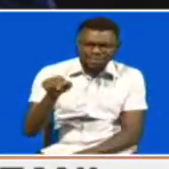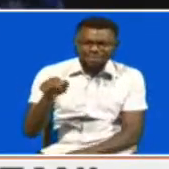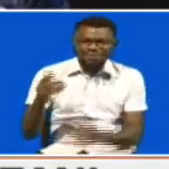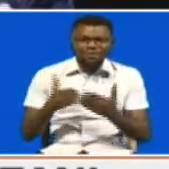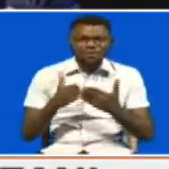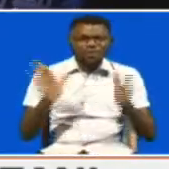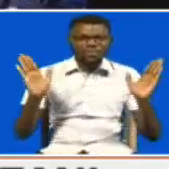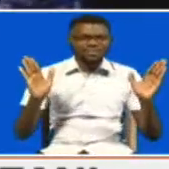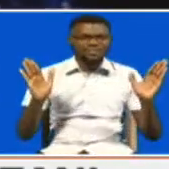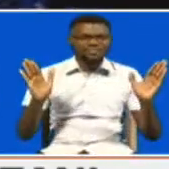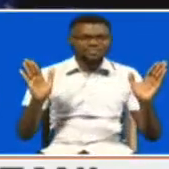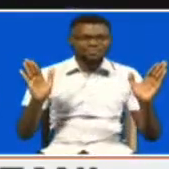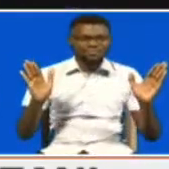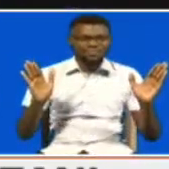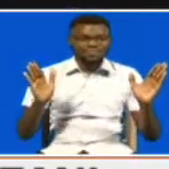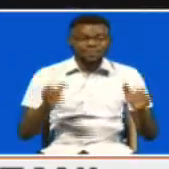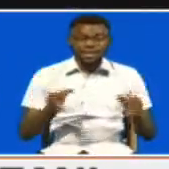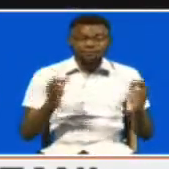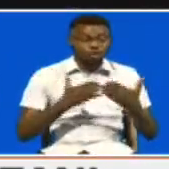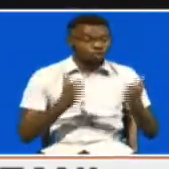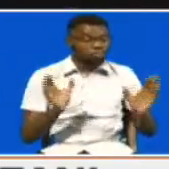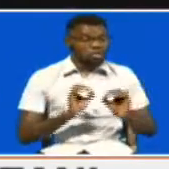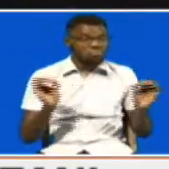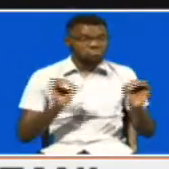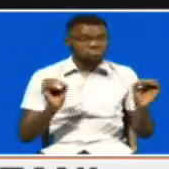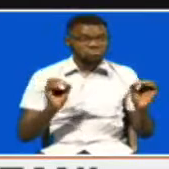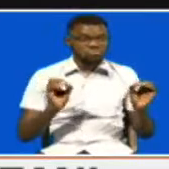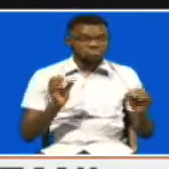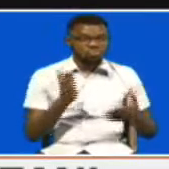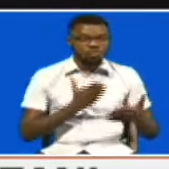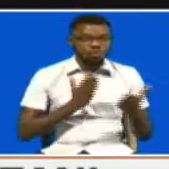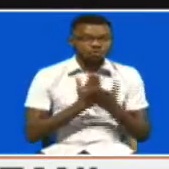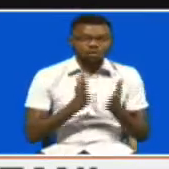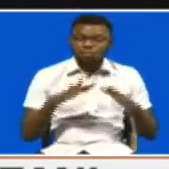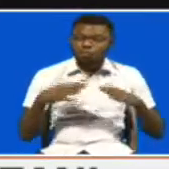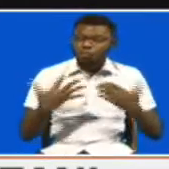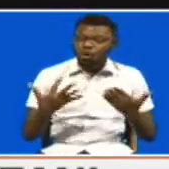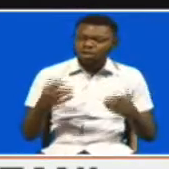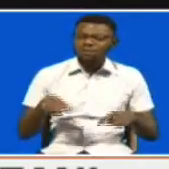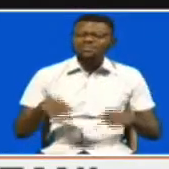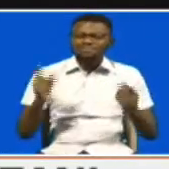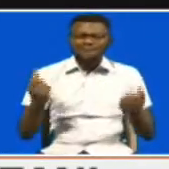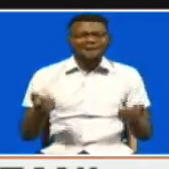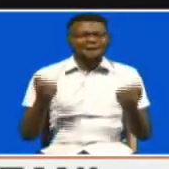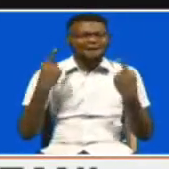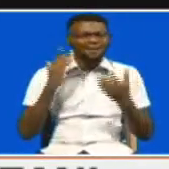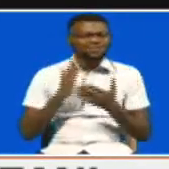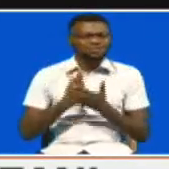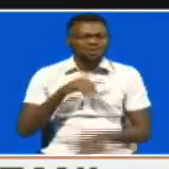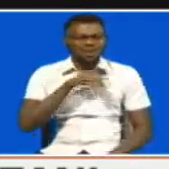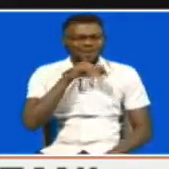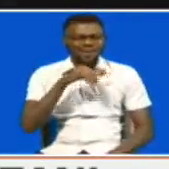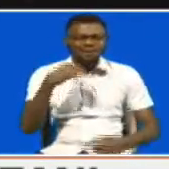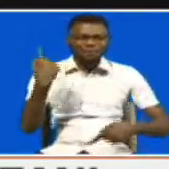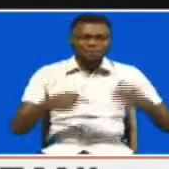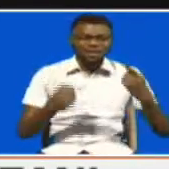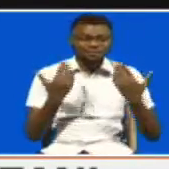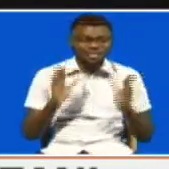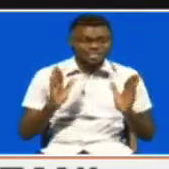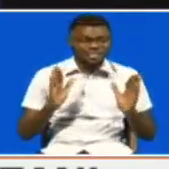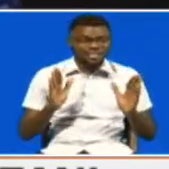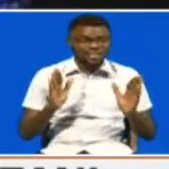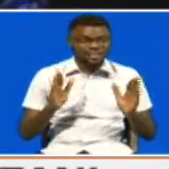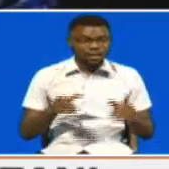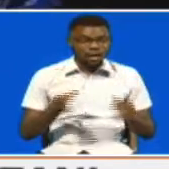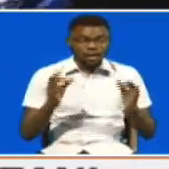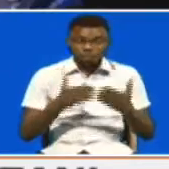fungua sava. Kama ufungui sava ni thibitisho ya kwamba hata wewe unaelewa tulishinda. Na